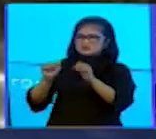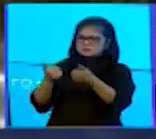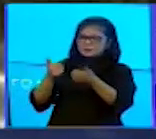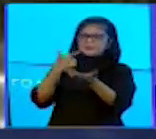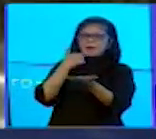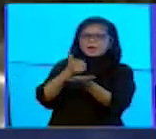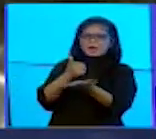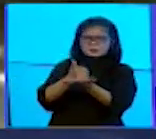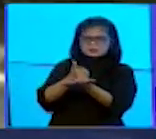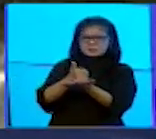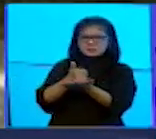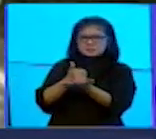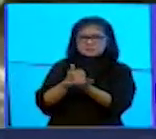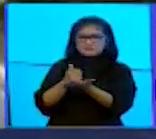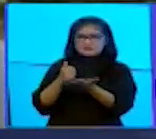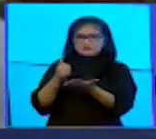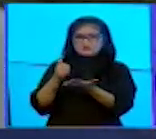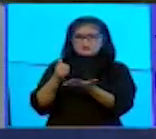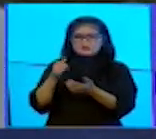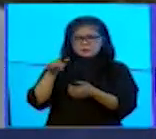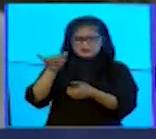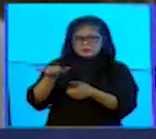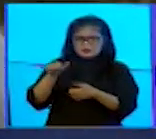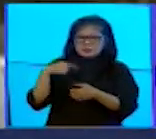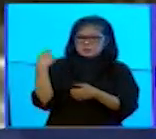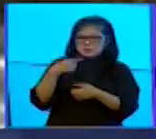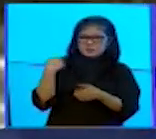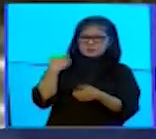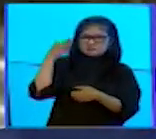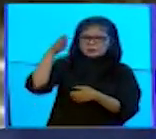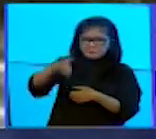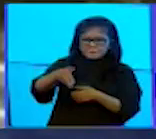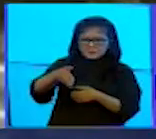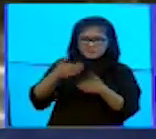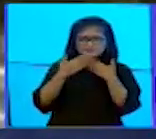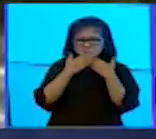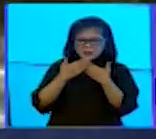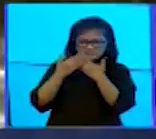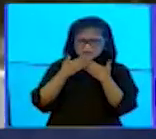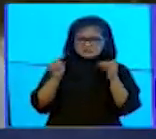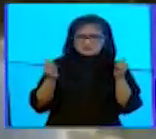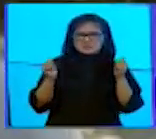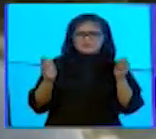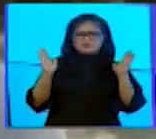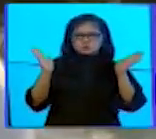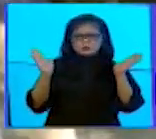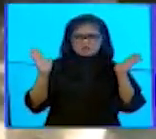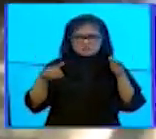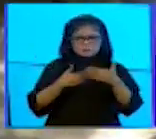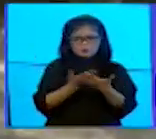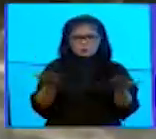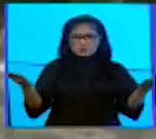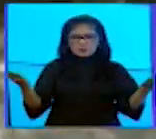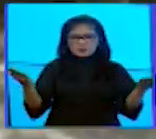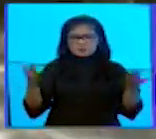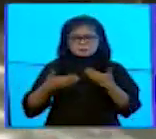benar-benar gitu. Gak ada kebohongan, biar kami sampai pondok pun udah sehat semua. Gak ada yang ternyata positif COVID kan. Kalau dari tahun kemarin pengalaman